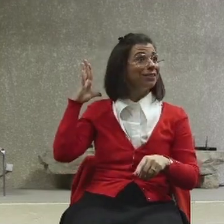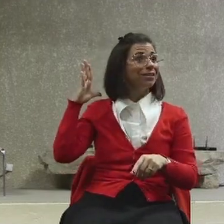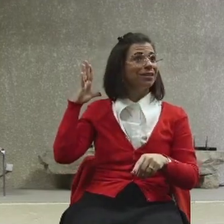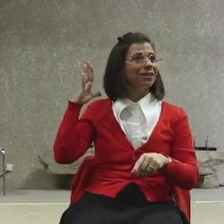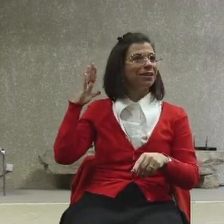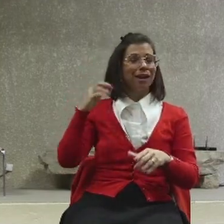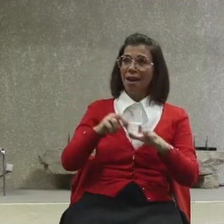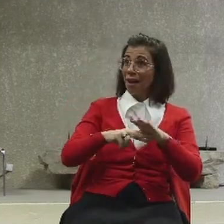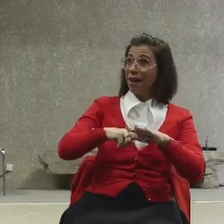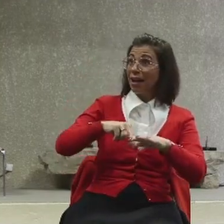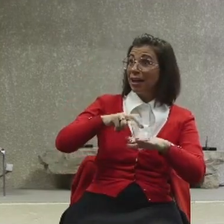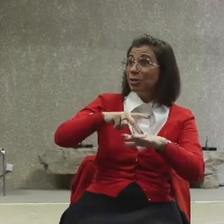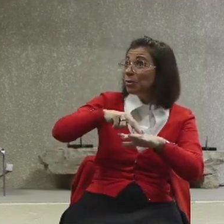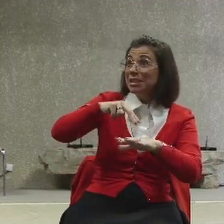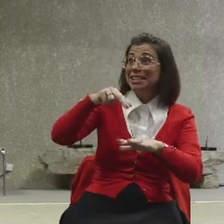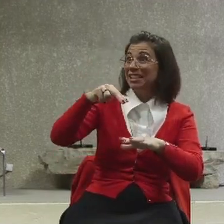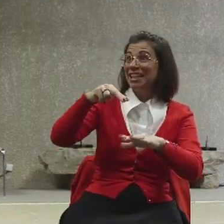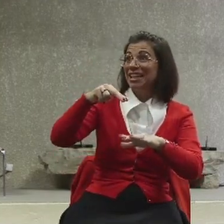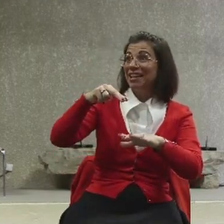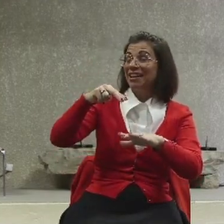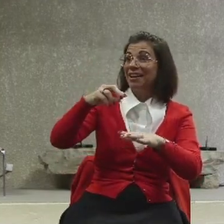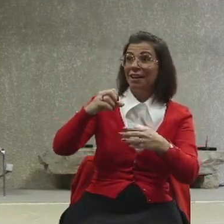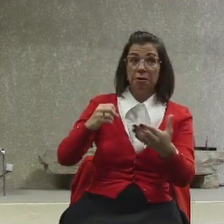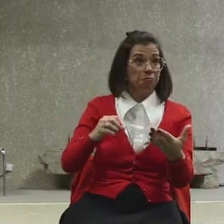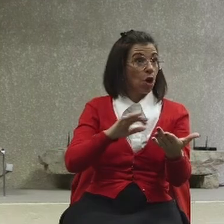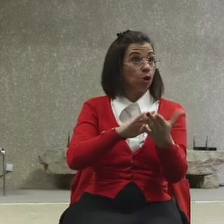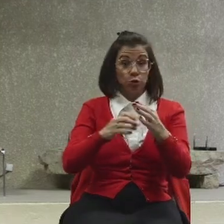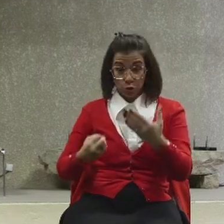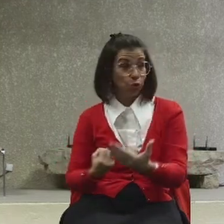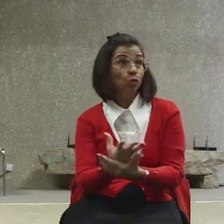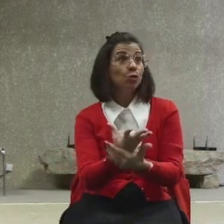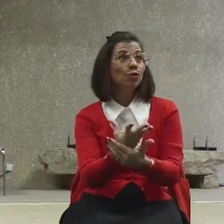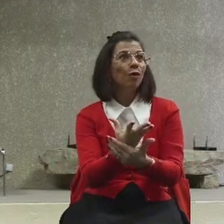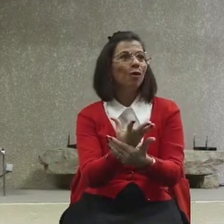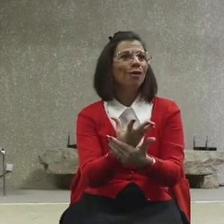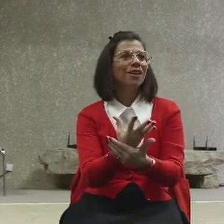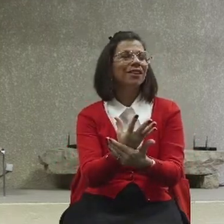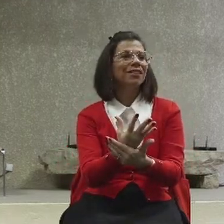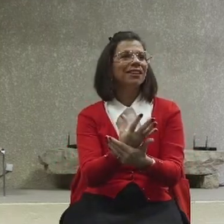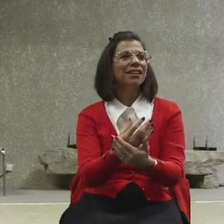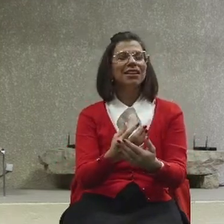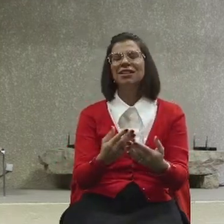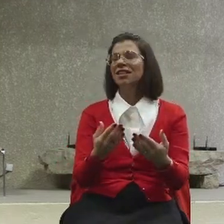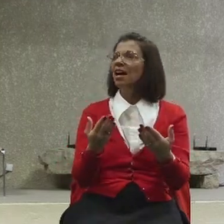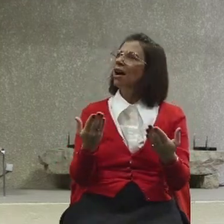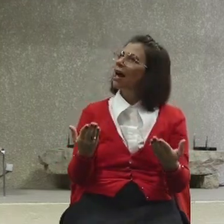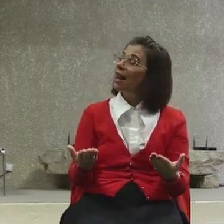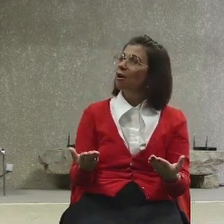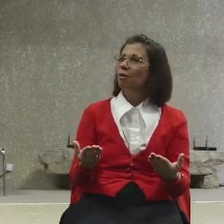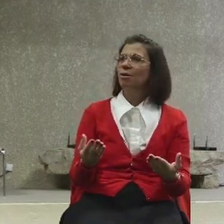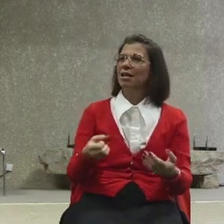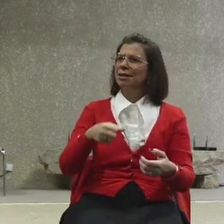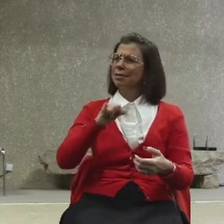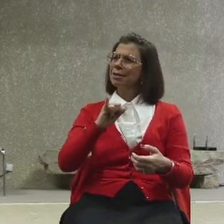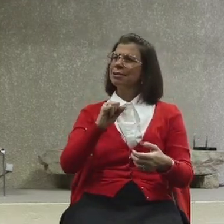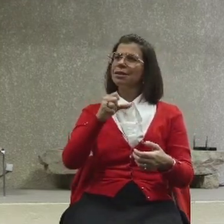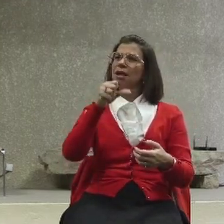l'ennemi. Et ils pensent à toutes sortes de choses. J'ai vu combien de croyants qui pensaient à